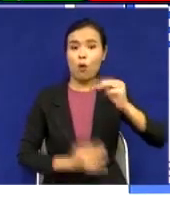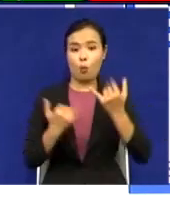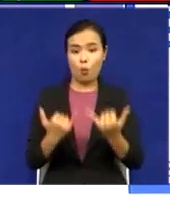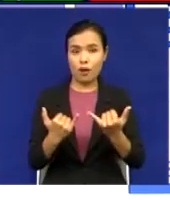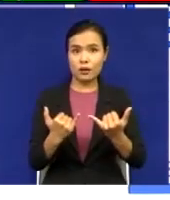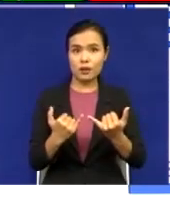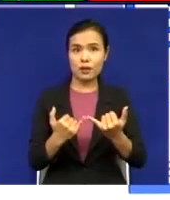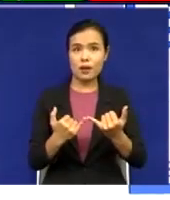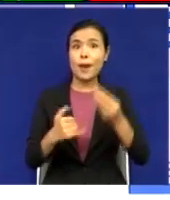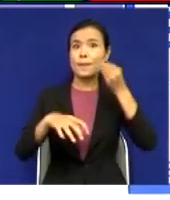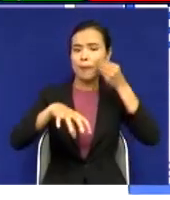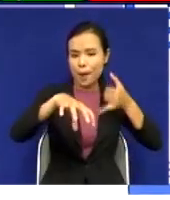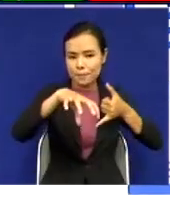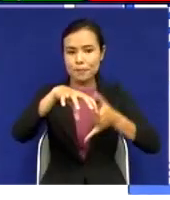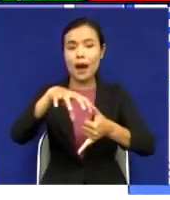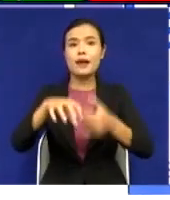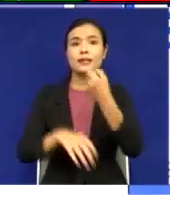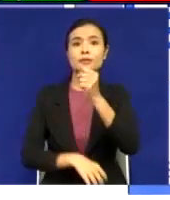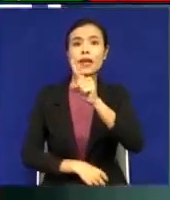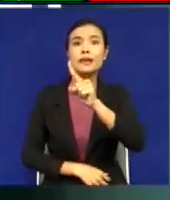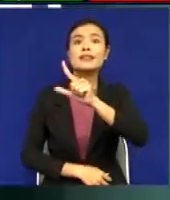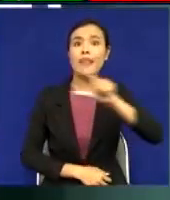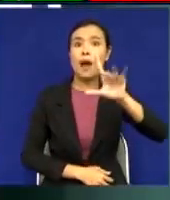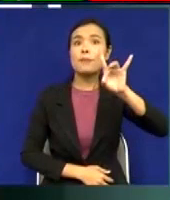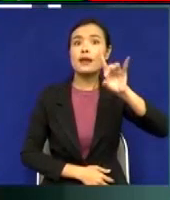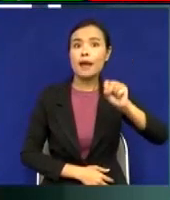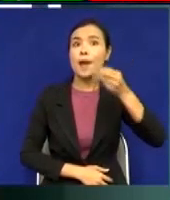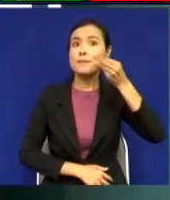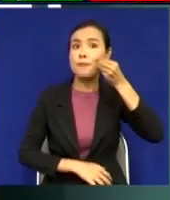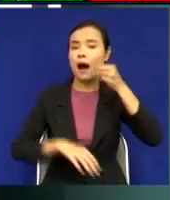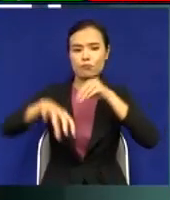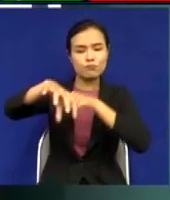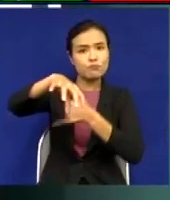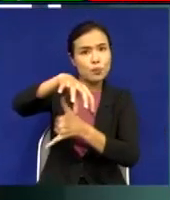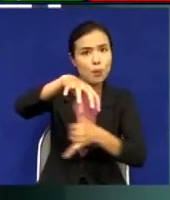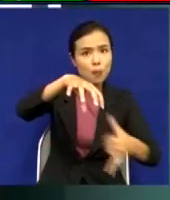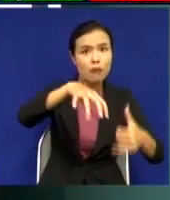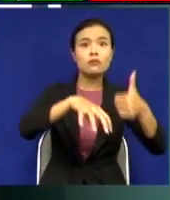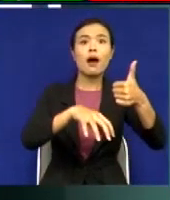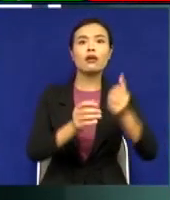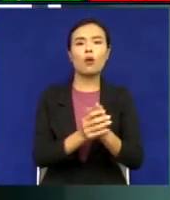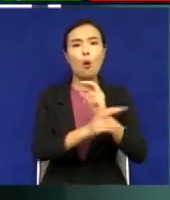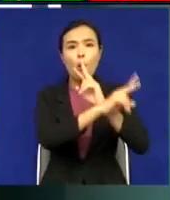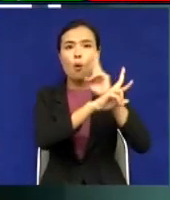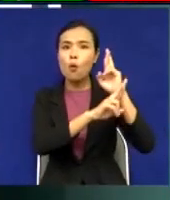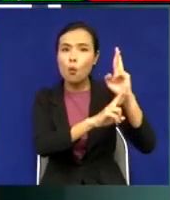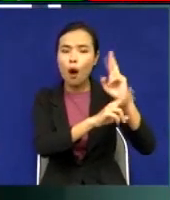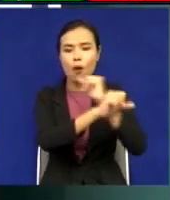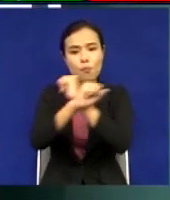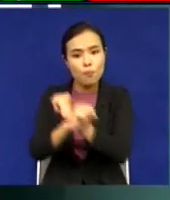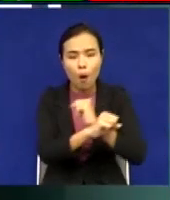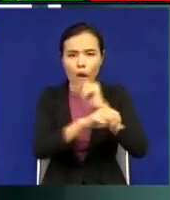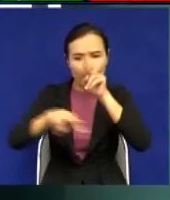ได้ถึง 11,800,000 กว่าหลังคาเรือนนะครับมีการเฝ้าระวังและคัดกรองกลุ่มเสี่ยงจำนว